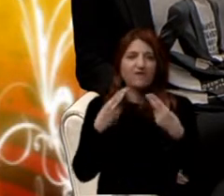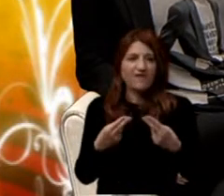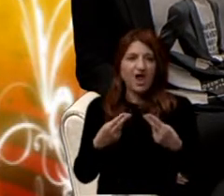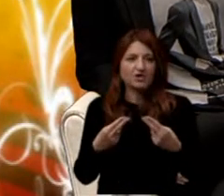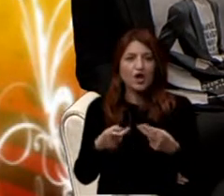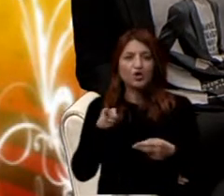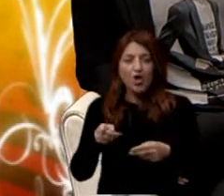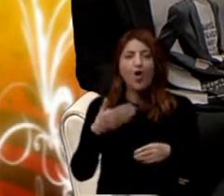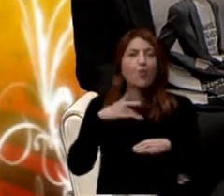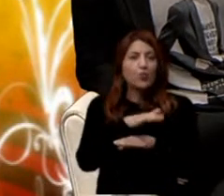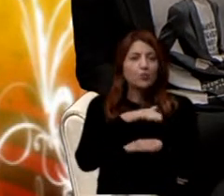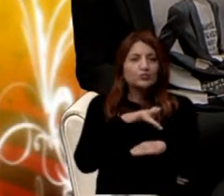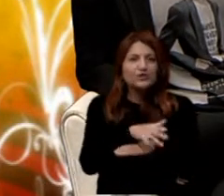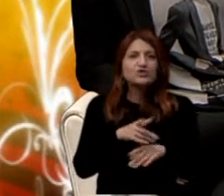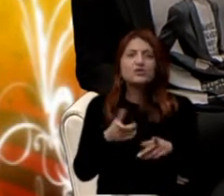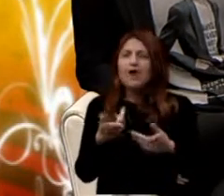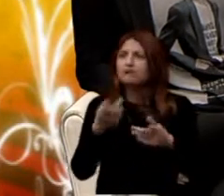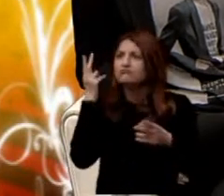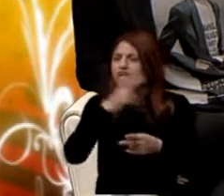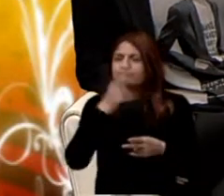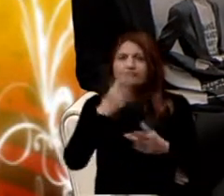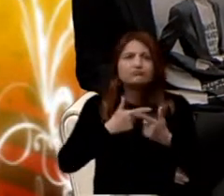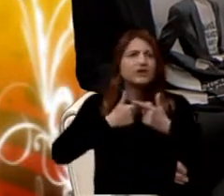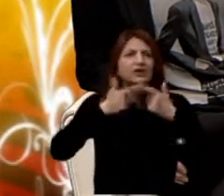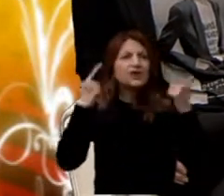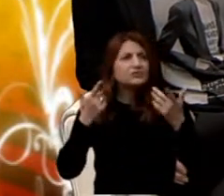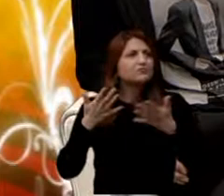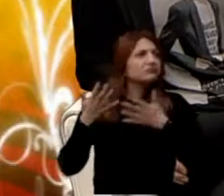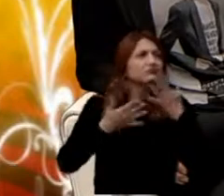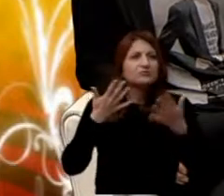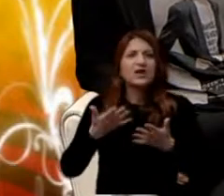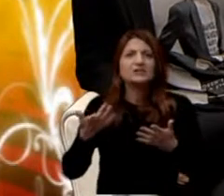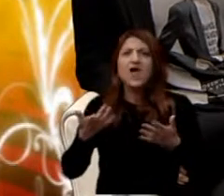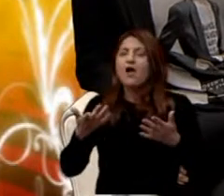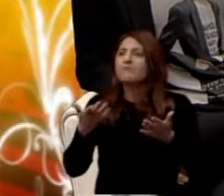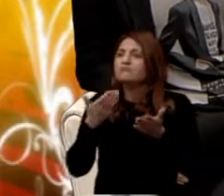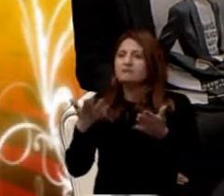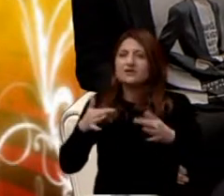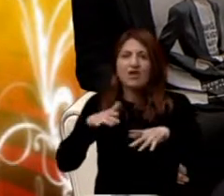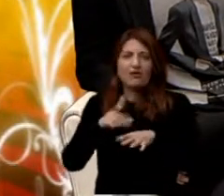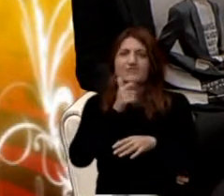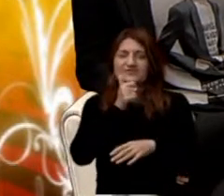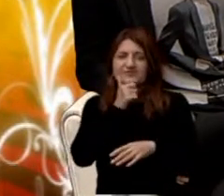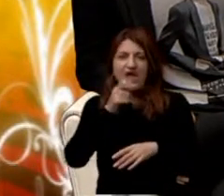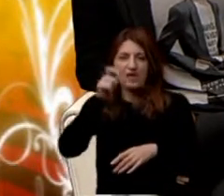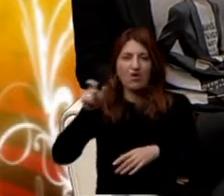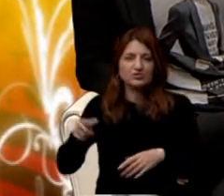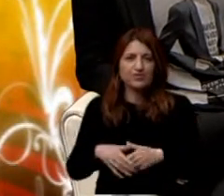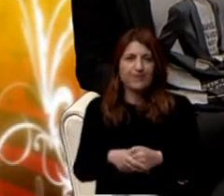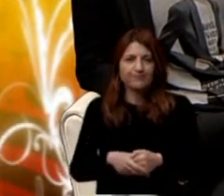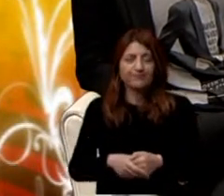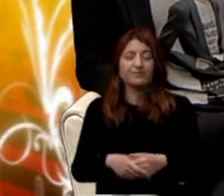čak utječe i na racionalnost rastuće gerijatrijske potrošnje. Zbog toga se